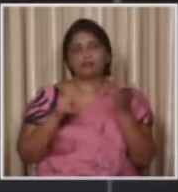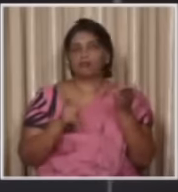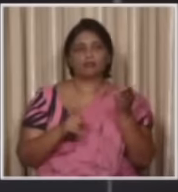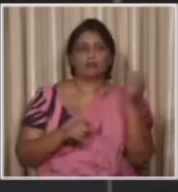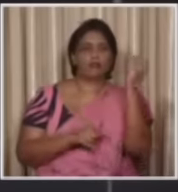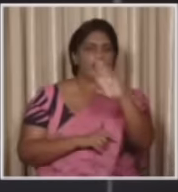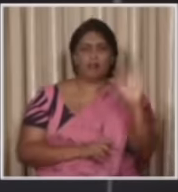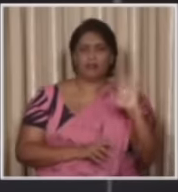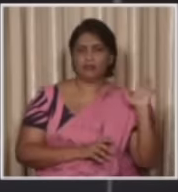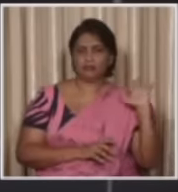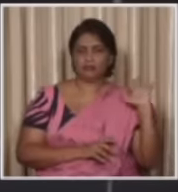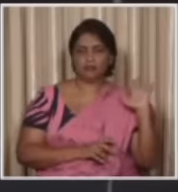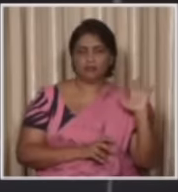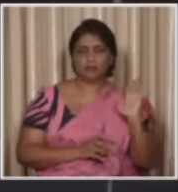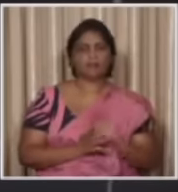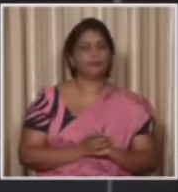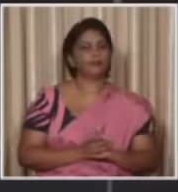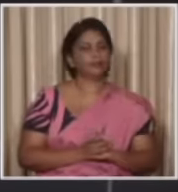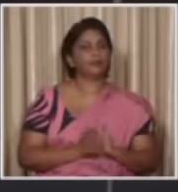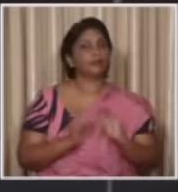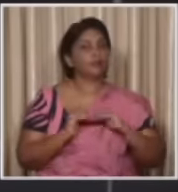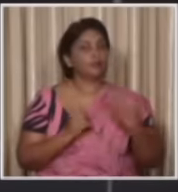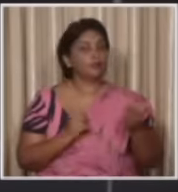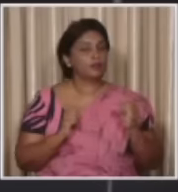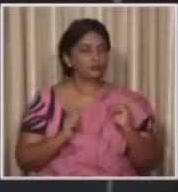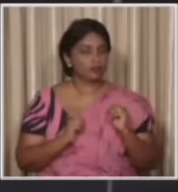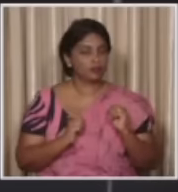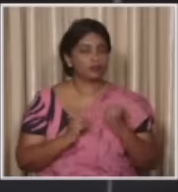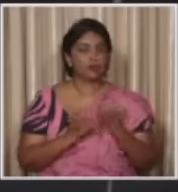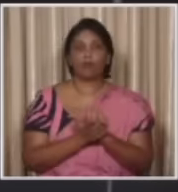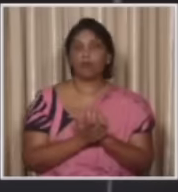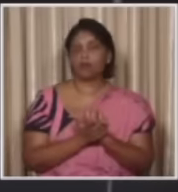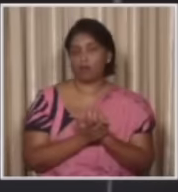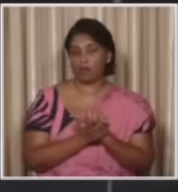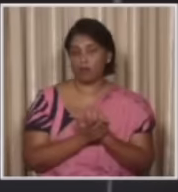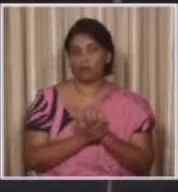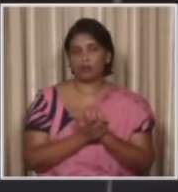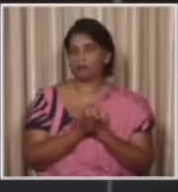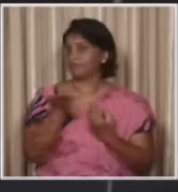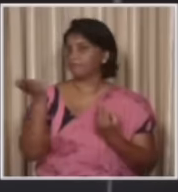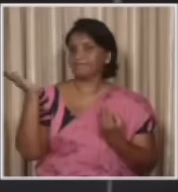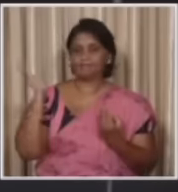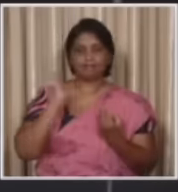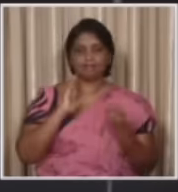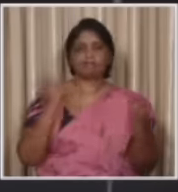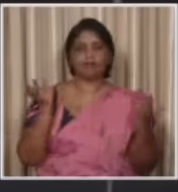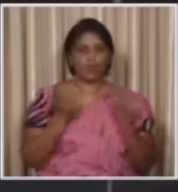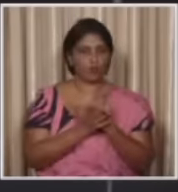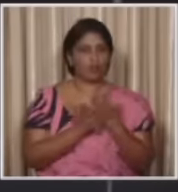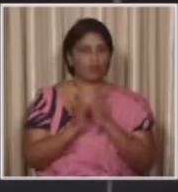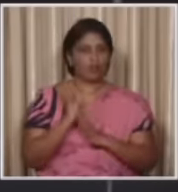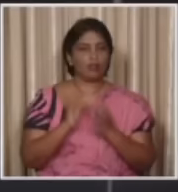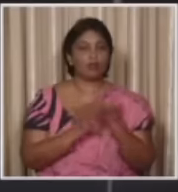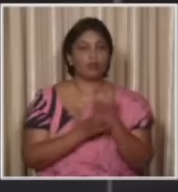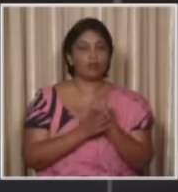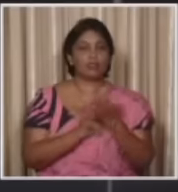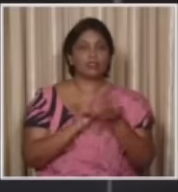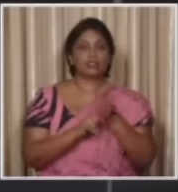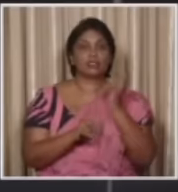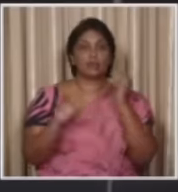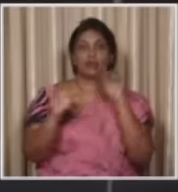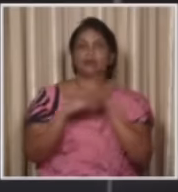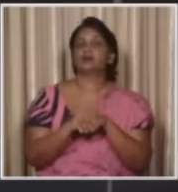දාන්න එපයි කිව්වා දැම්මේ නැහැ. ඊට පස්සේ මොකද වුනේ? පොහොට්ටුවේ. මෙතන නැහැ කවුරුත් මන්ත්‍රීතුමාලා පොහොට්ටුවේ. පොහොට්ටුවේ සභාපති